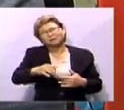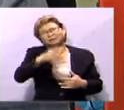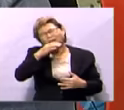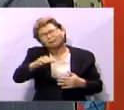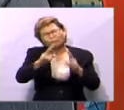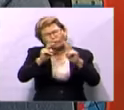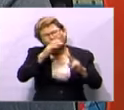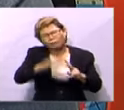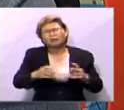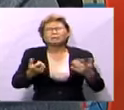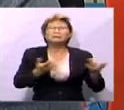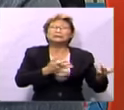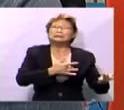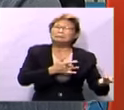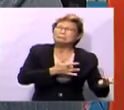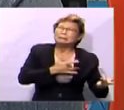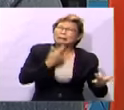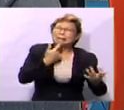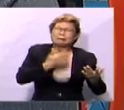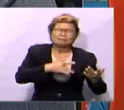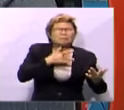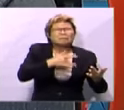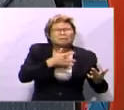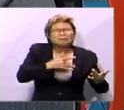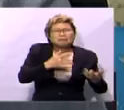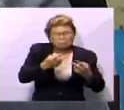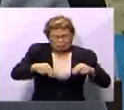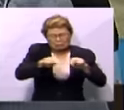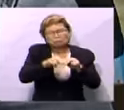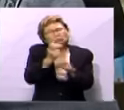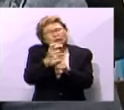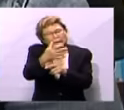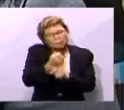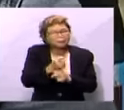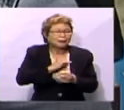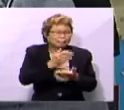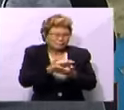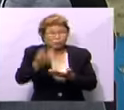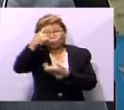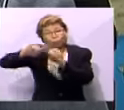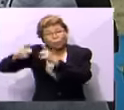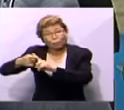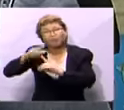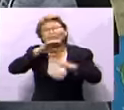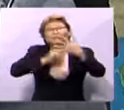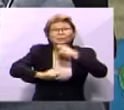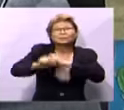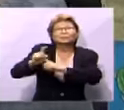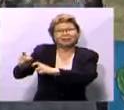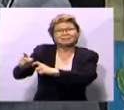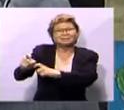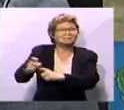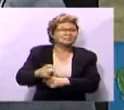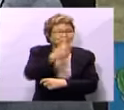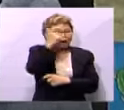classic and ada banyak sentimental value kan. Benda-benda macam ni kan susah nak dapat sekarang. Basically saya beli ni untuk kawan saya punya Christmas present. Sebab dia